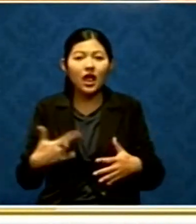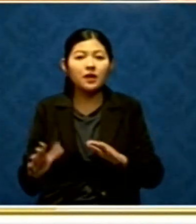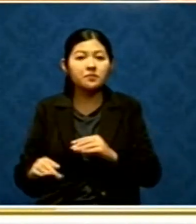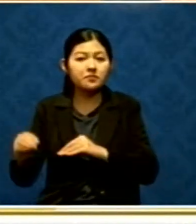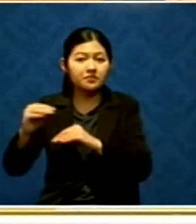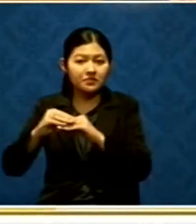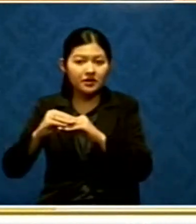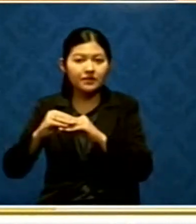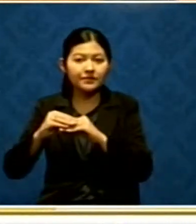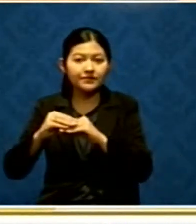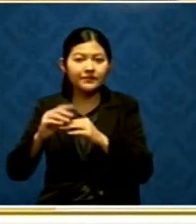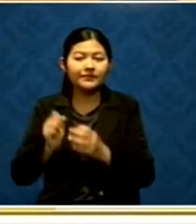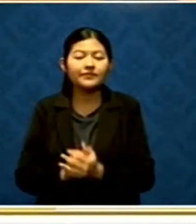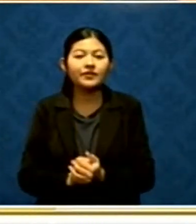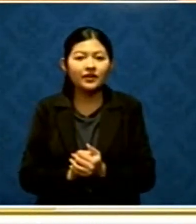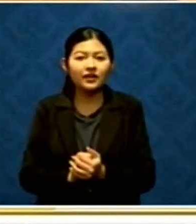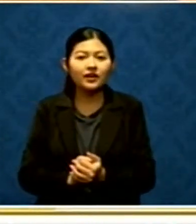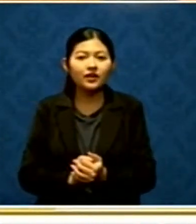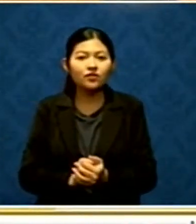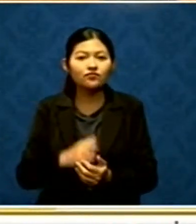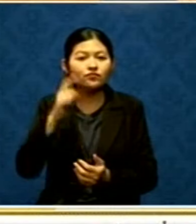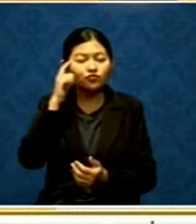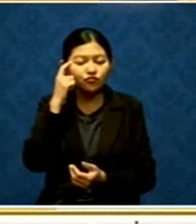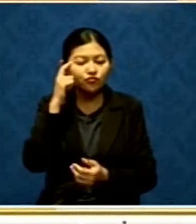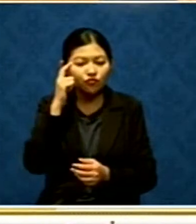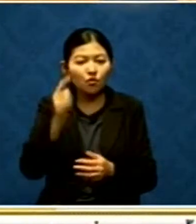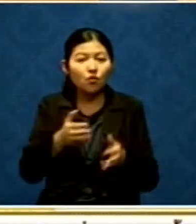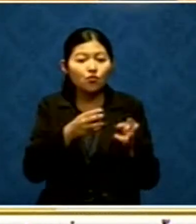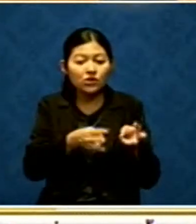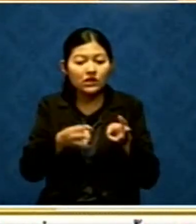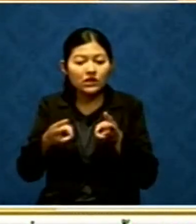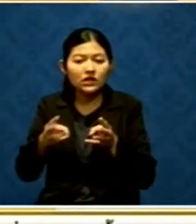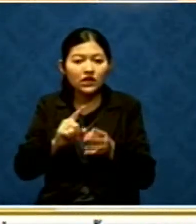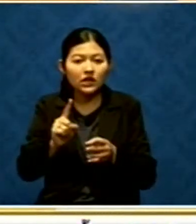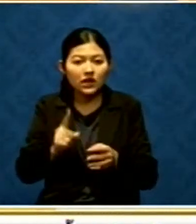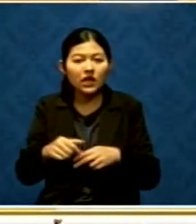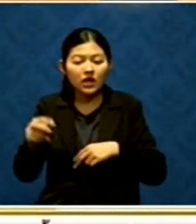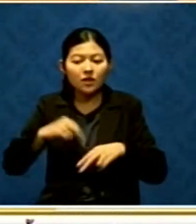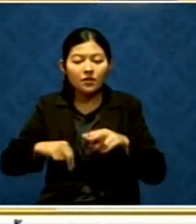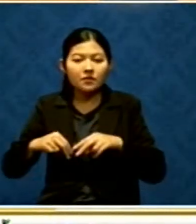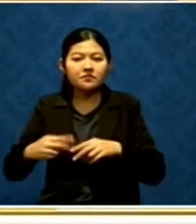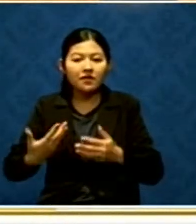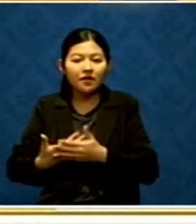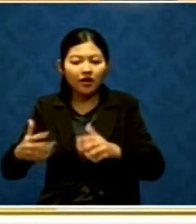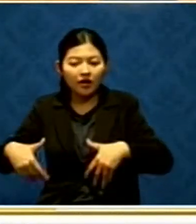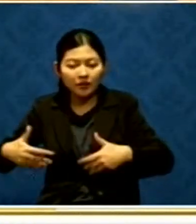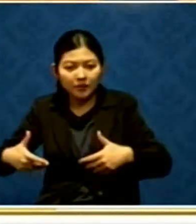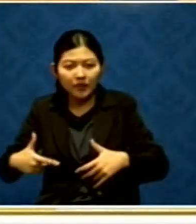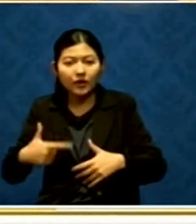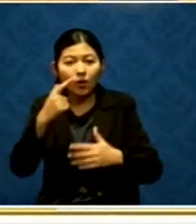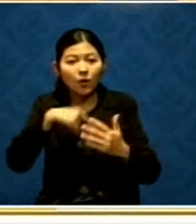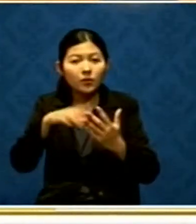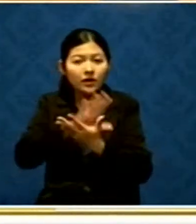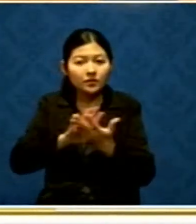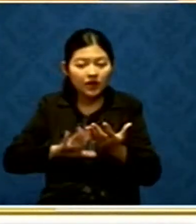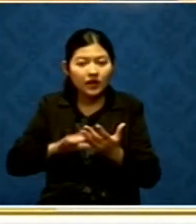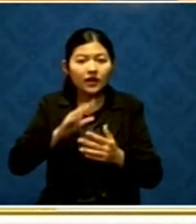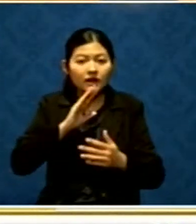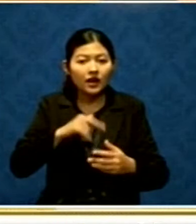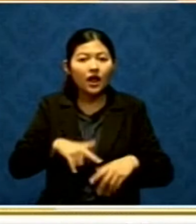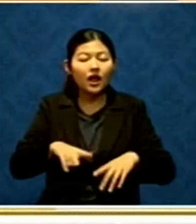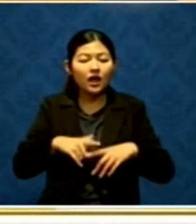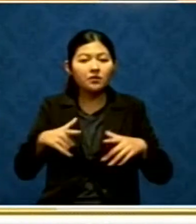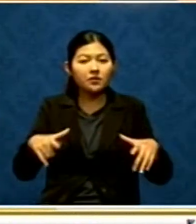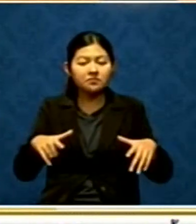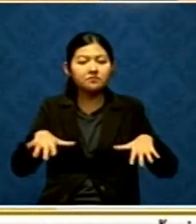านก็คิดว่าทางใดที่จะเป็นทางที่รักษาผลประโยชน์ของประเทศชาติมากที่สุดเรารู้ดีว่าถ้าในภาวะปกติ